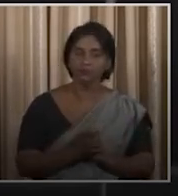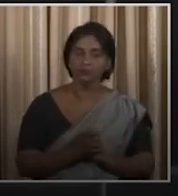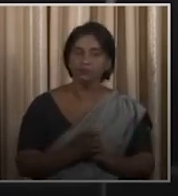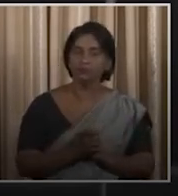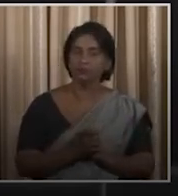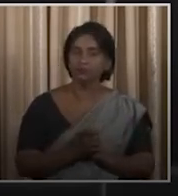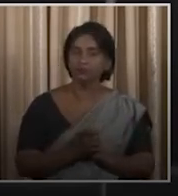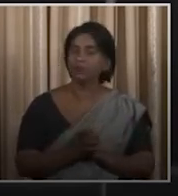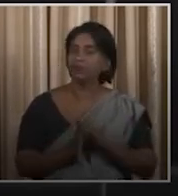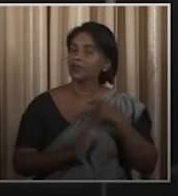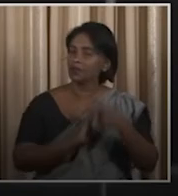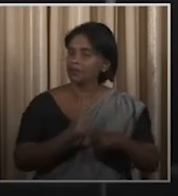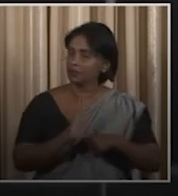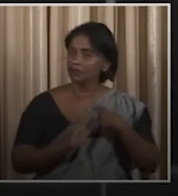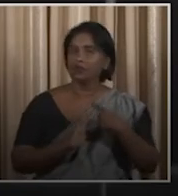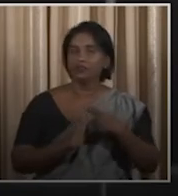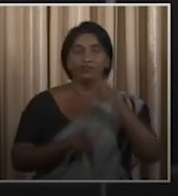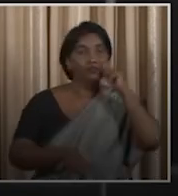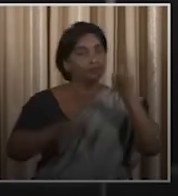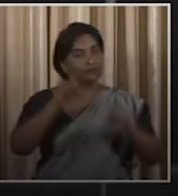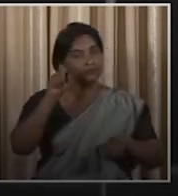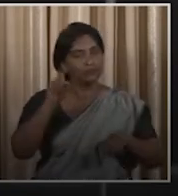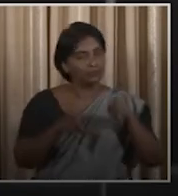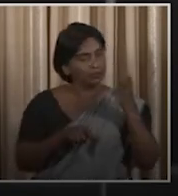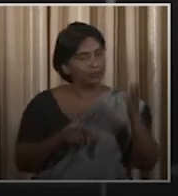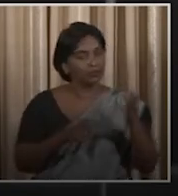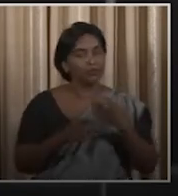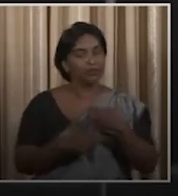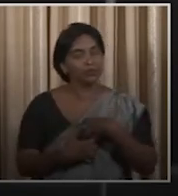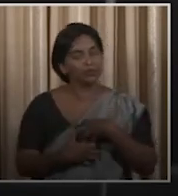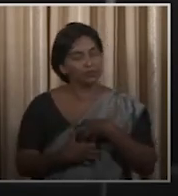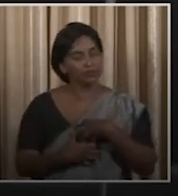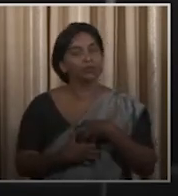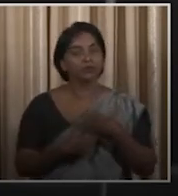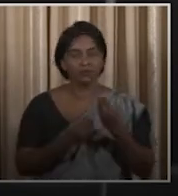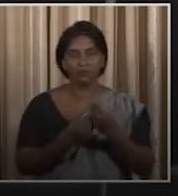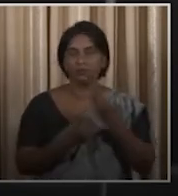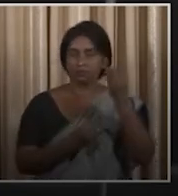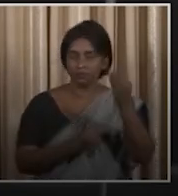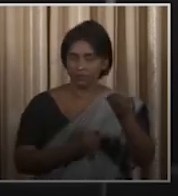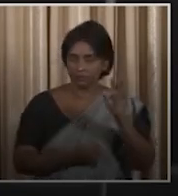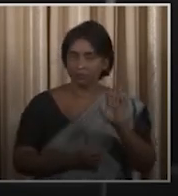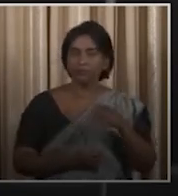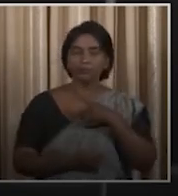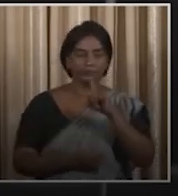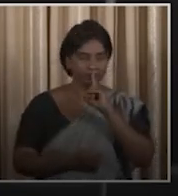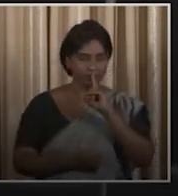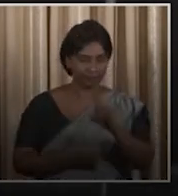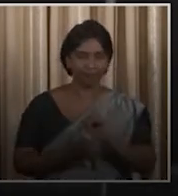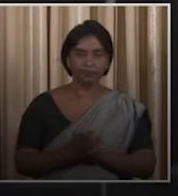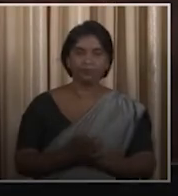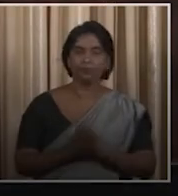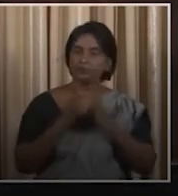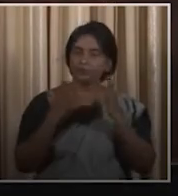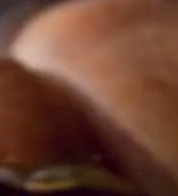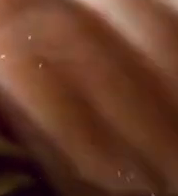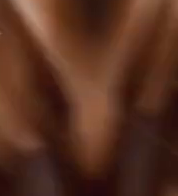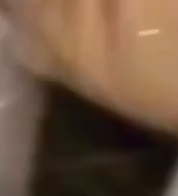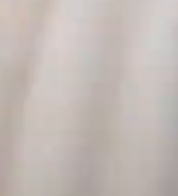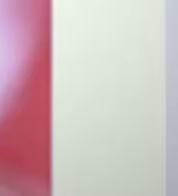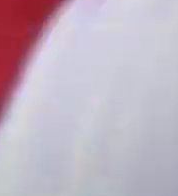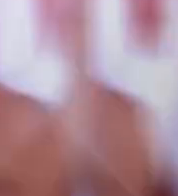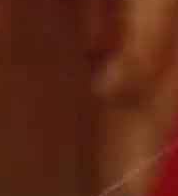මුළු රටේම ජනතාවගේ ශෝකය හිමි විය යුතුයි කියලා යෝජනා කරනවා බොහොම සිත ගරුව මතය